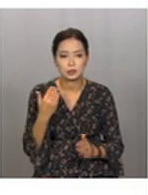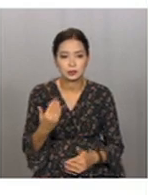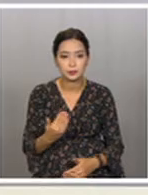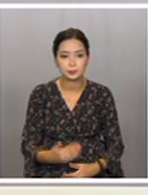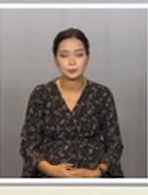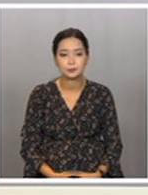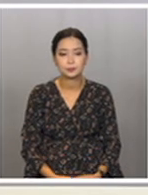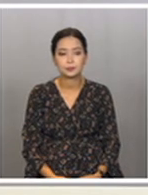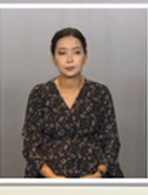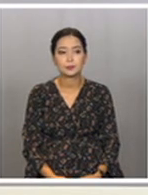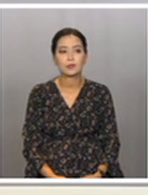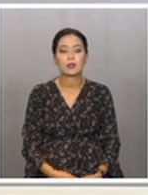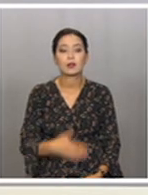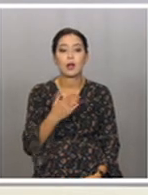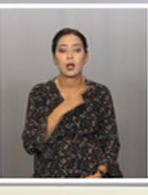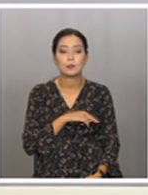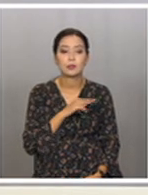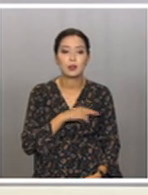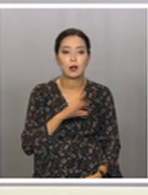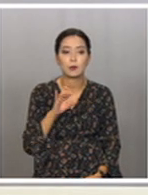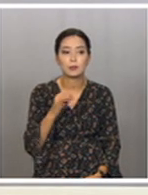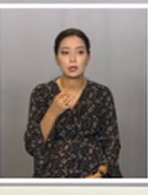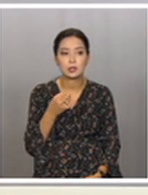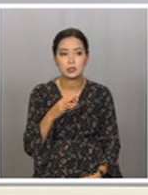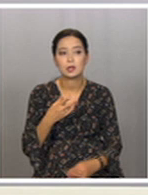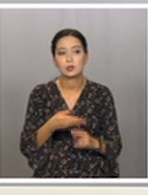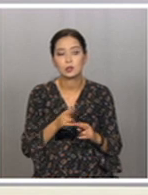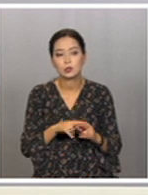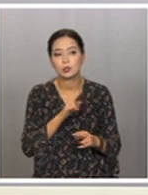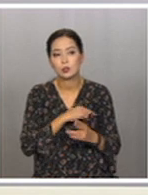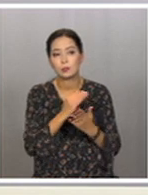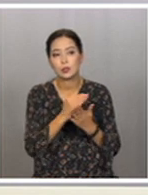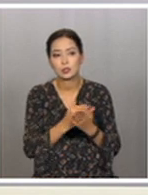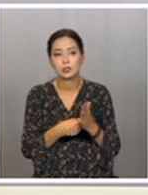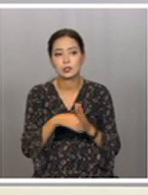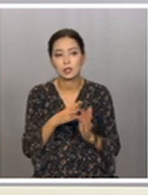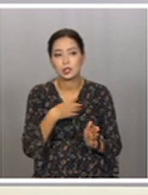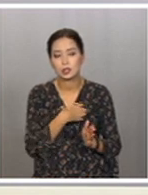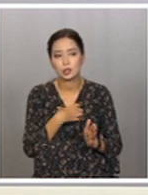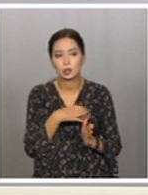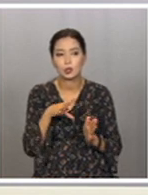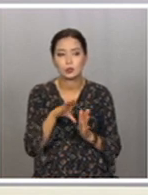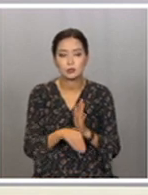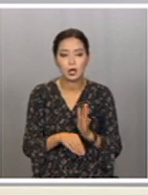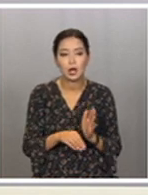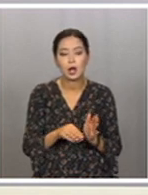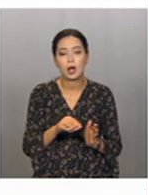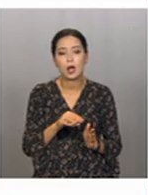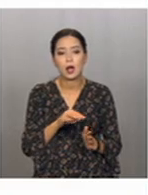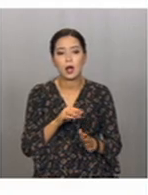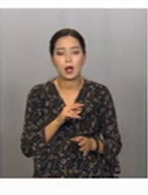жиынтығы. Операциялық жүйелер. Жүйелік бағдарламалық жасақтаманың негізгі құраушысы операциялық